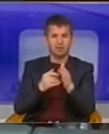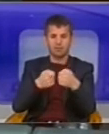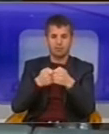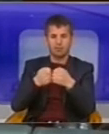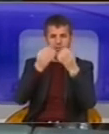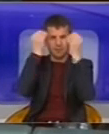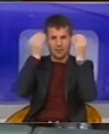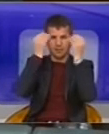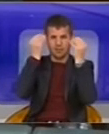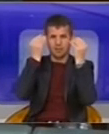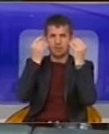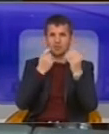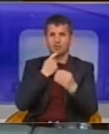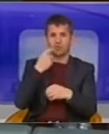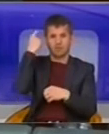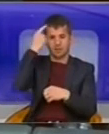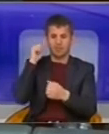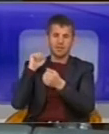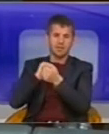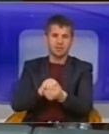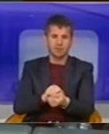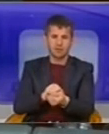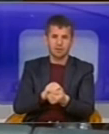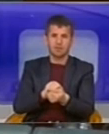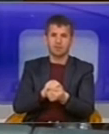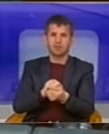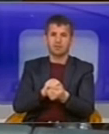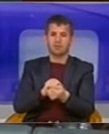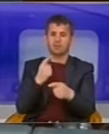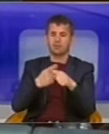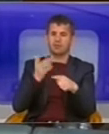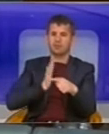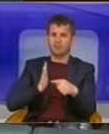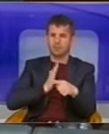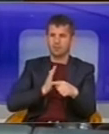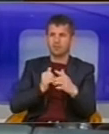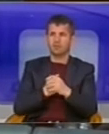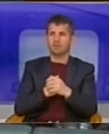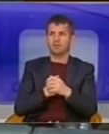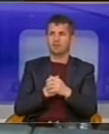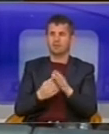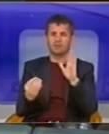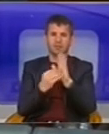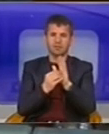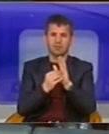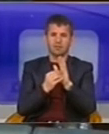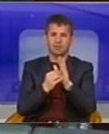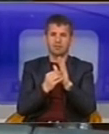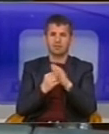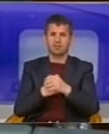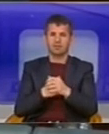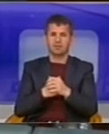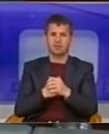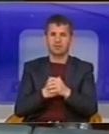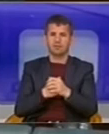mësimit të gjuhës amtare, historisë, gjeografisë dhe të kulturës kombëtare, i kanë përmendur shkarazi